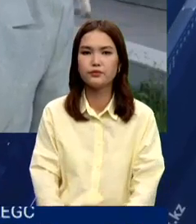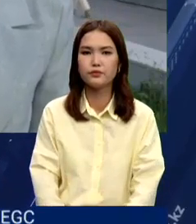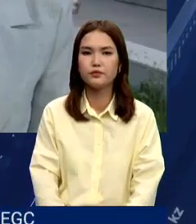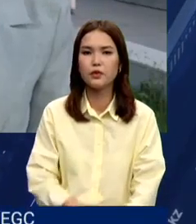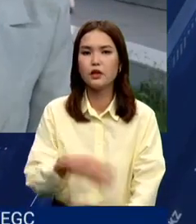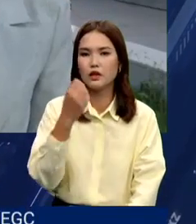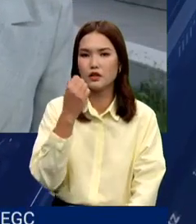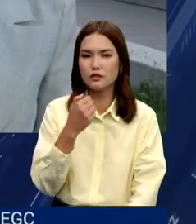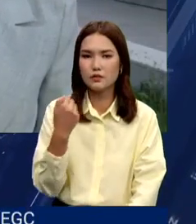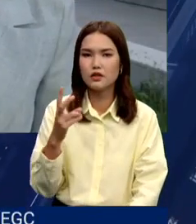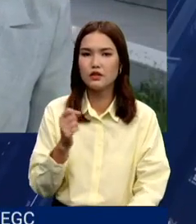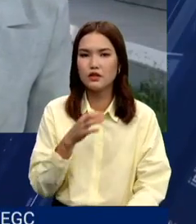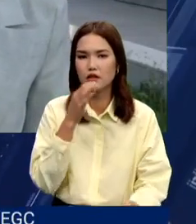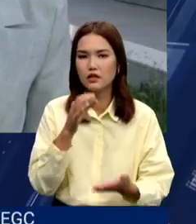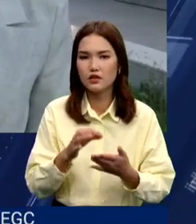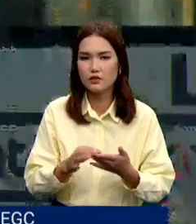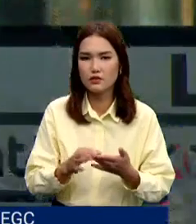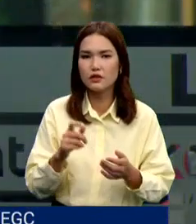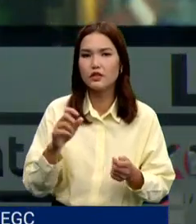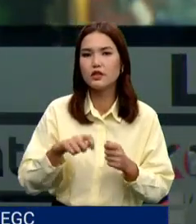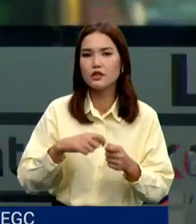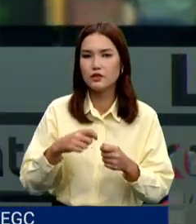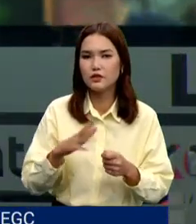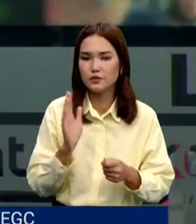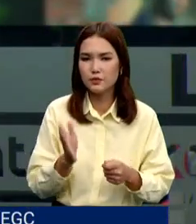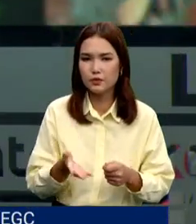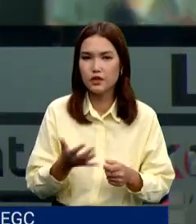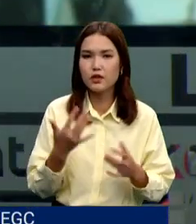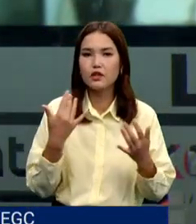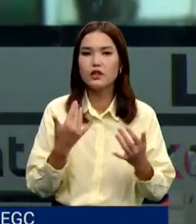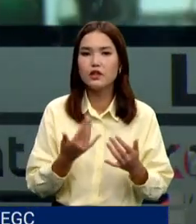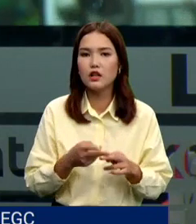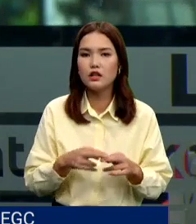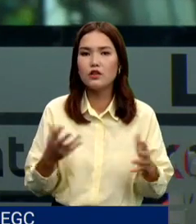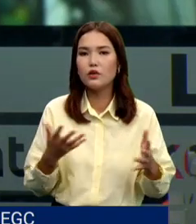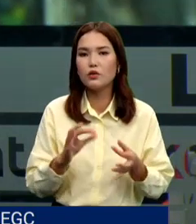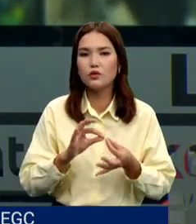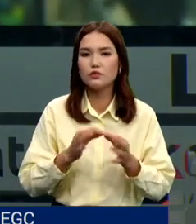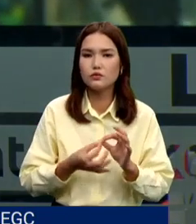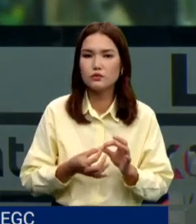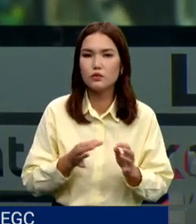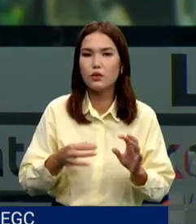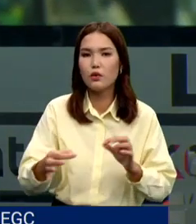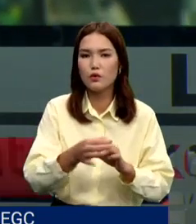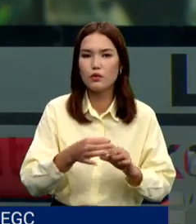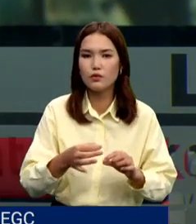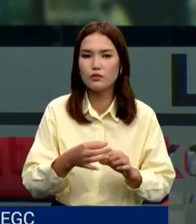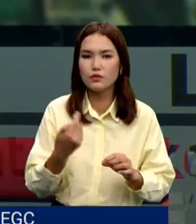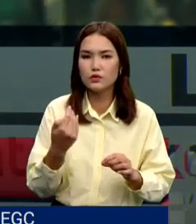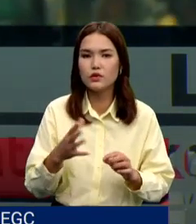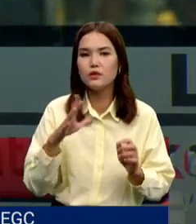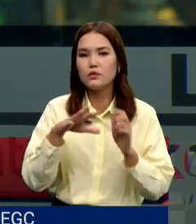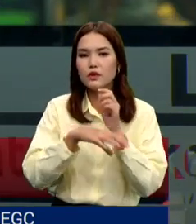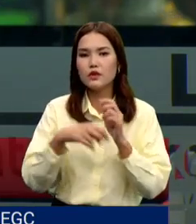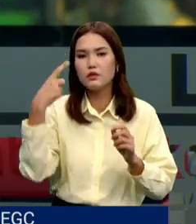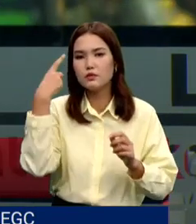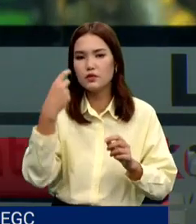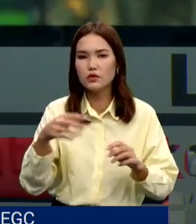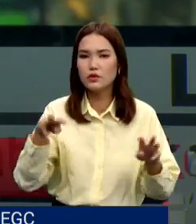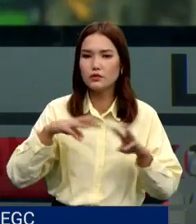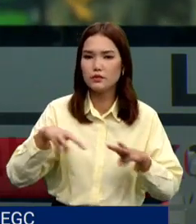Рязану, а вот председатель Сената парламента Маулена Шимбаев заявил, что не будет участвовать в предстоящих президентских выборах. Он, как и вся партия